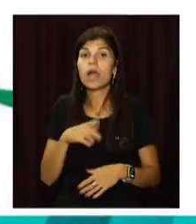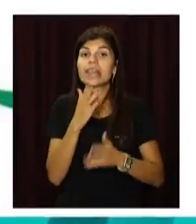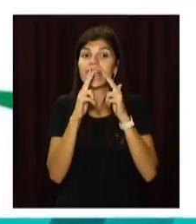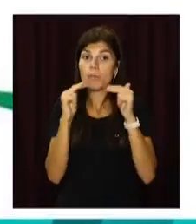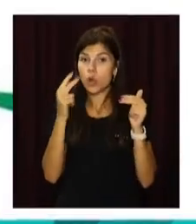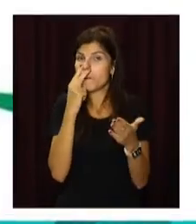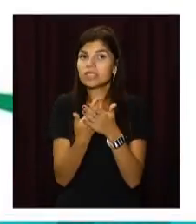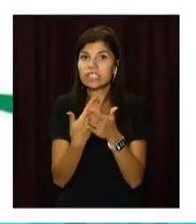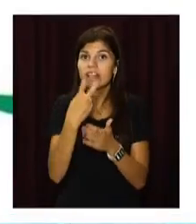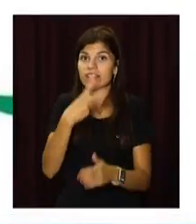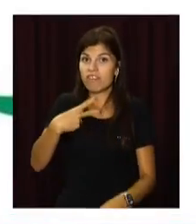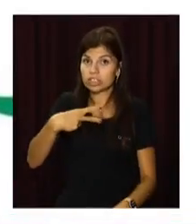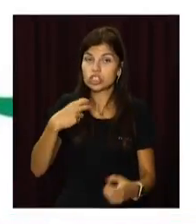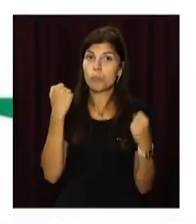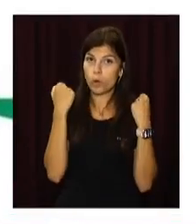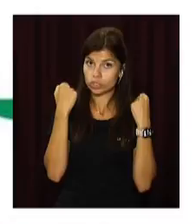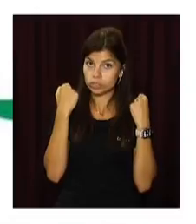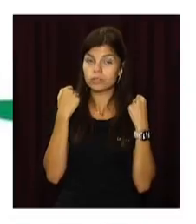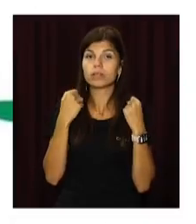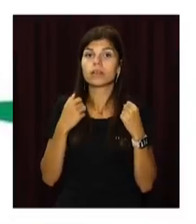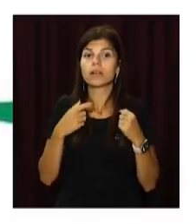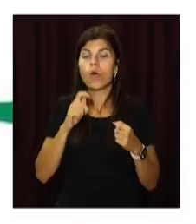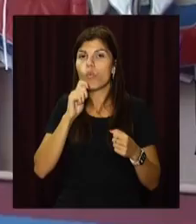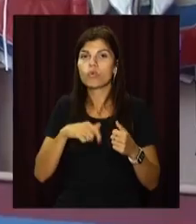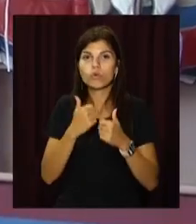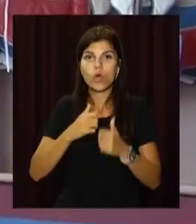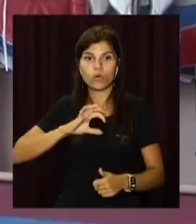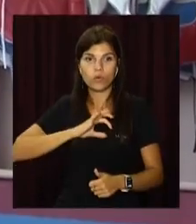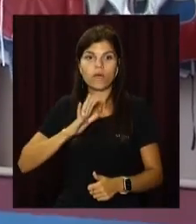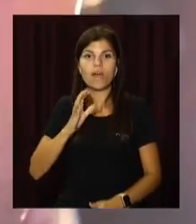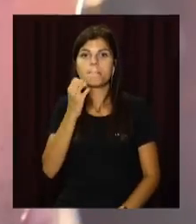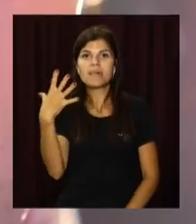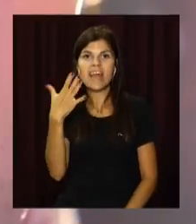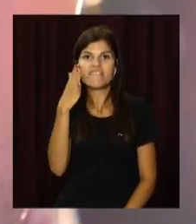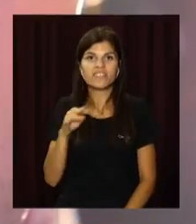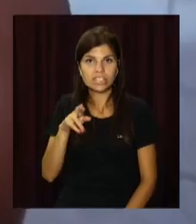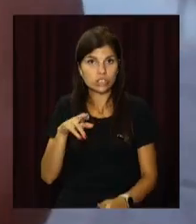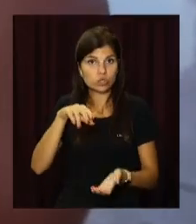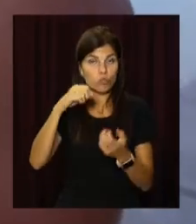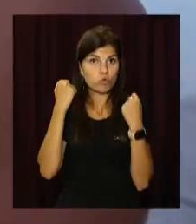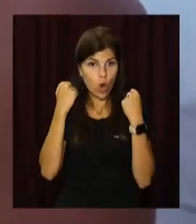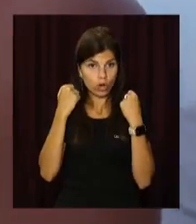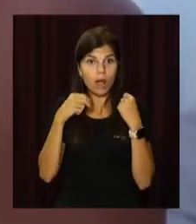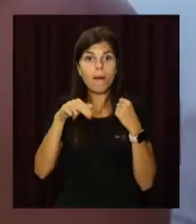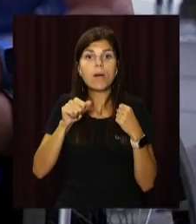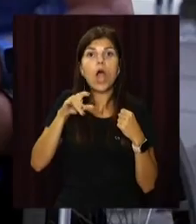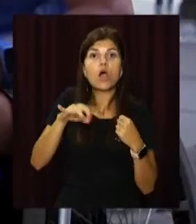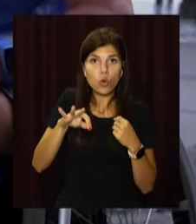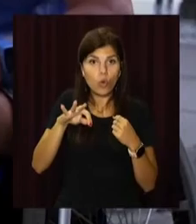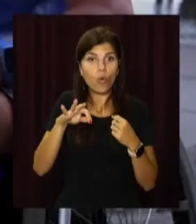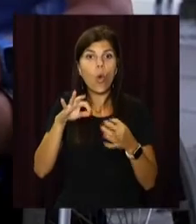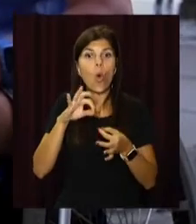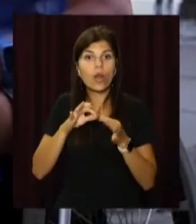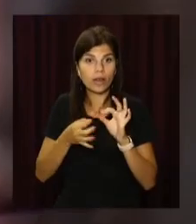Дніпропетровщину представлятимуть 20 спортсменів. Українці розіграють медалі у 15 видах спорту. Паралімпійці нашої області